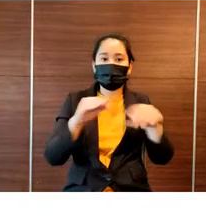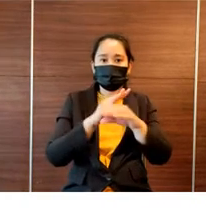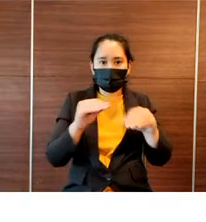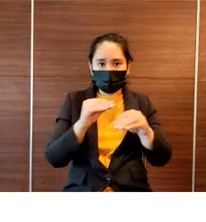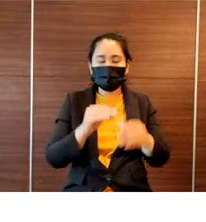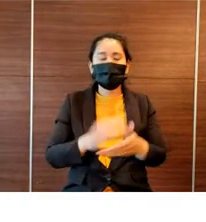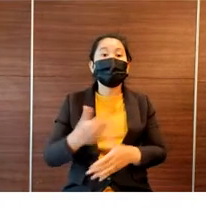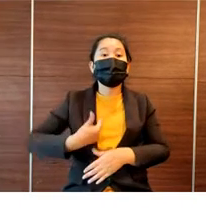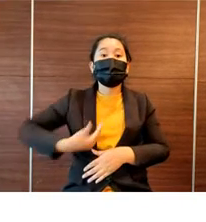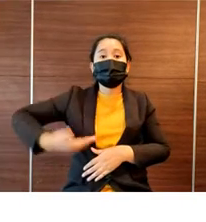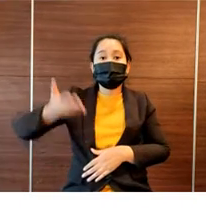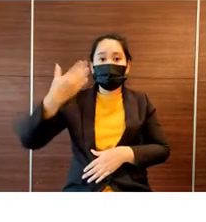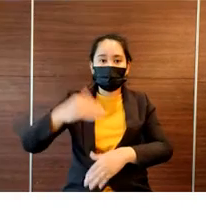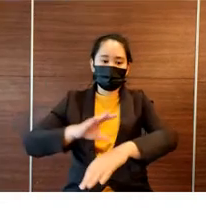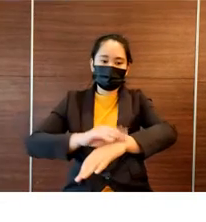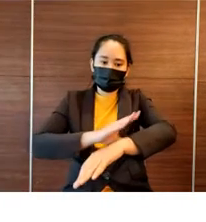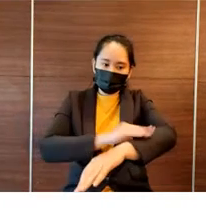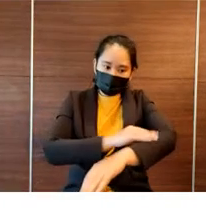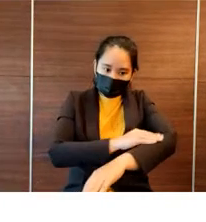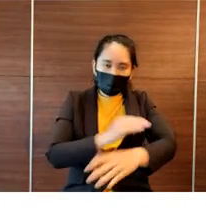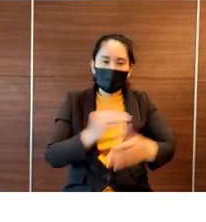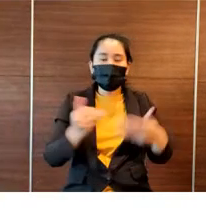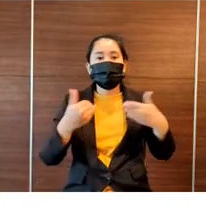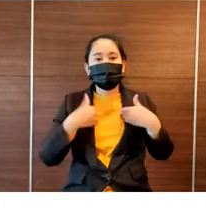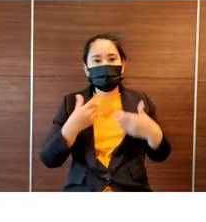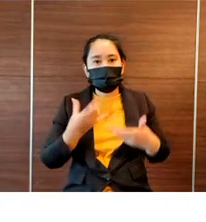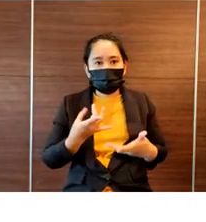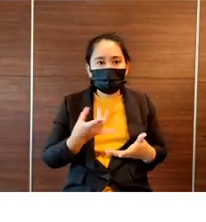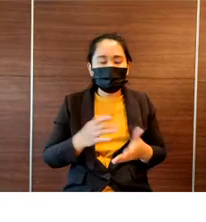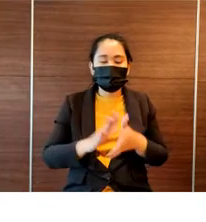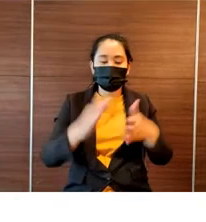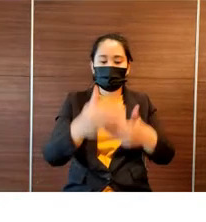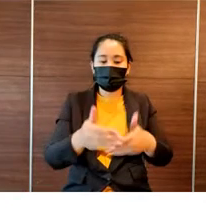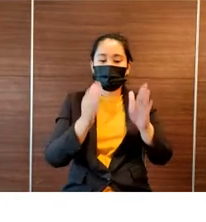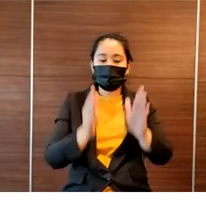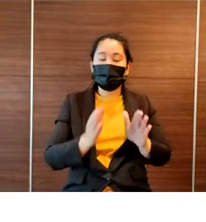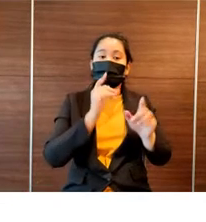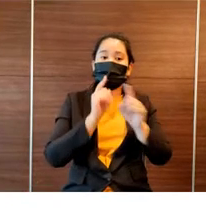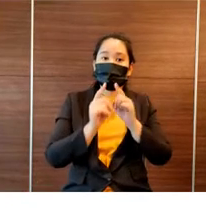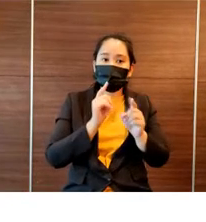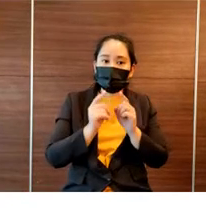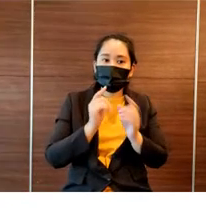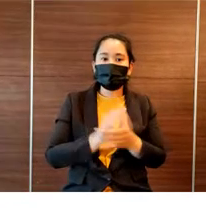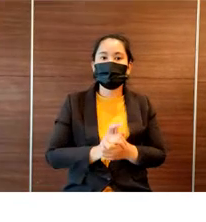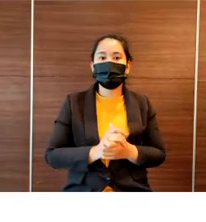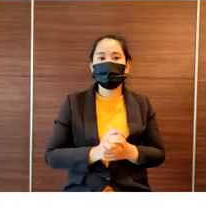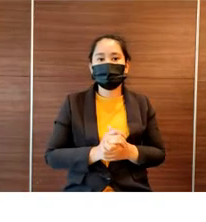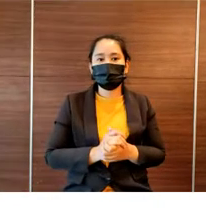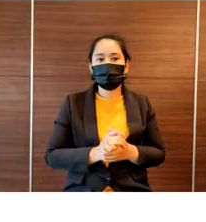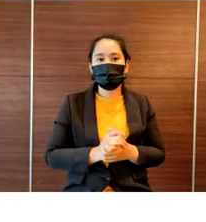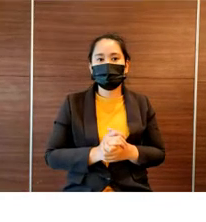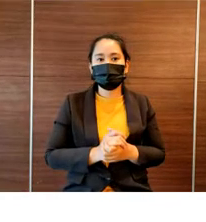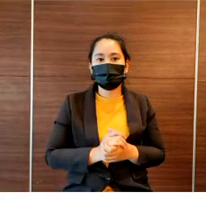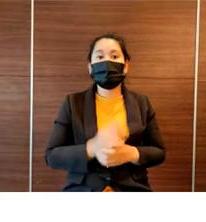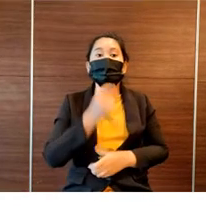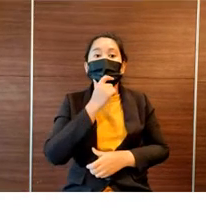ติเดิมๆก็จะมีซาวน่าสตรีมแล้วก็มีห้องที่สามารถที่จะให้คนที่เป็นเก